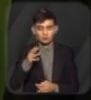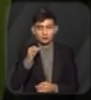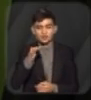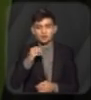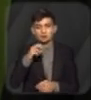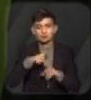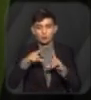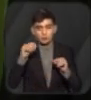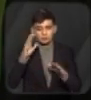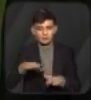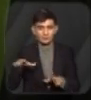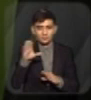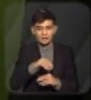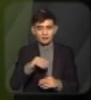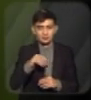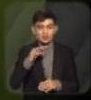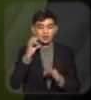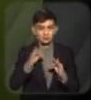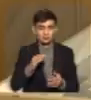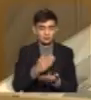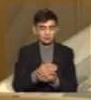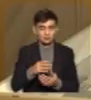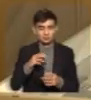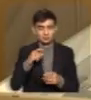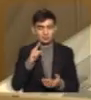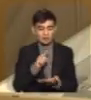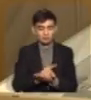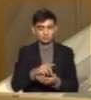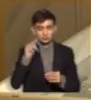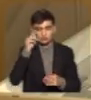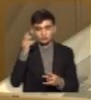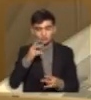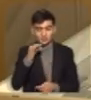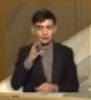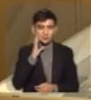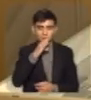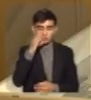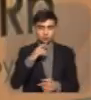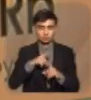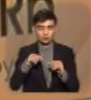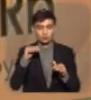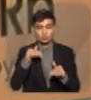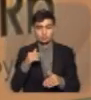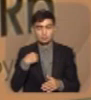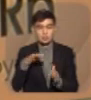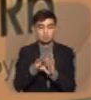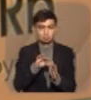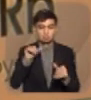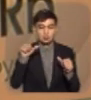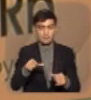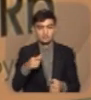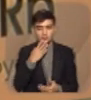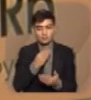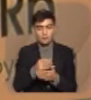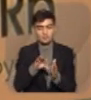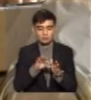в школе обязательное для всех. Родители же хоумскулеров хотят, чтобы им предоставили право выбора, и их дети могли